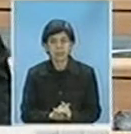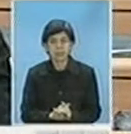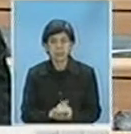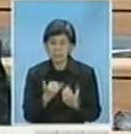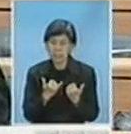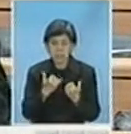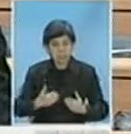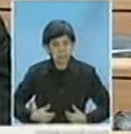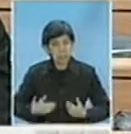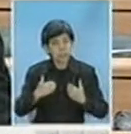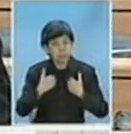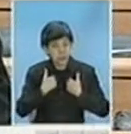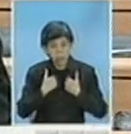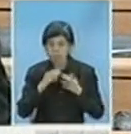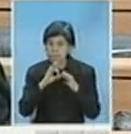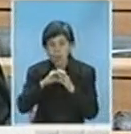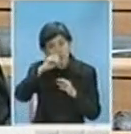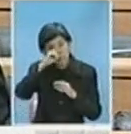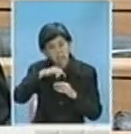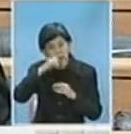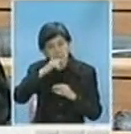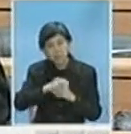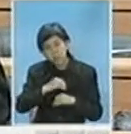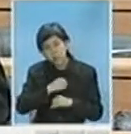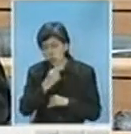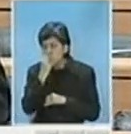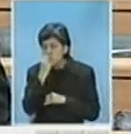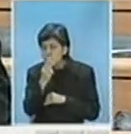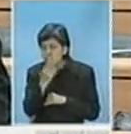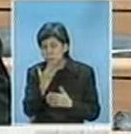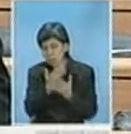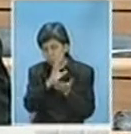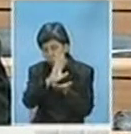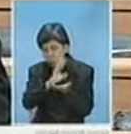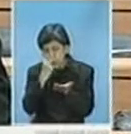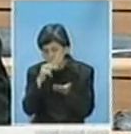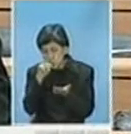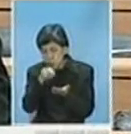าทุกชีวิตที่เกี่ยวข้องกับประเทศไทยจับจ้องงบประมาณอัน